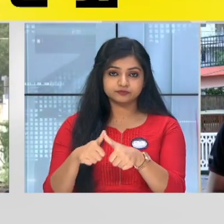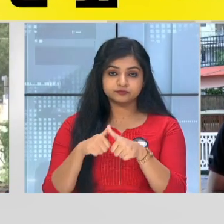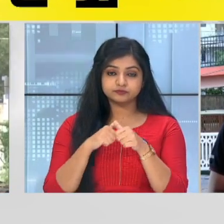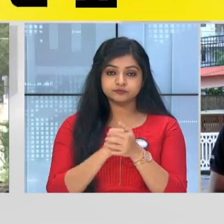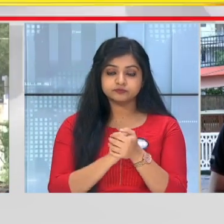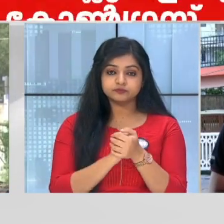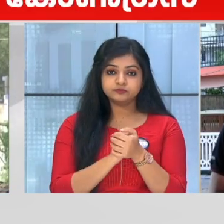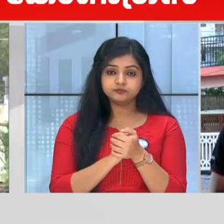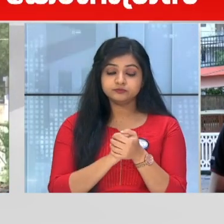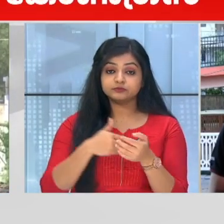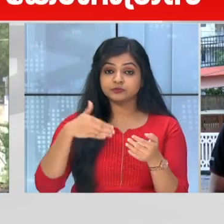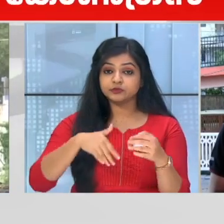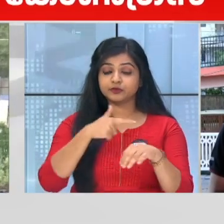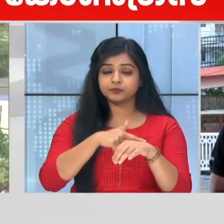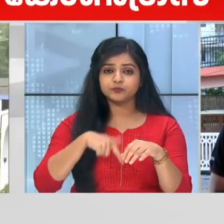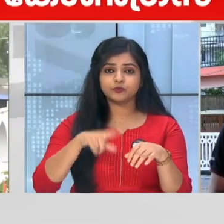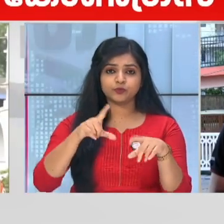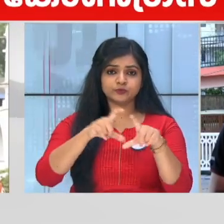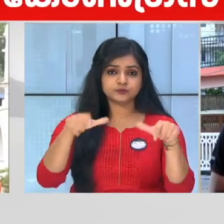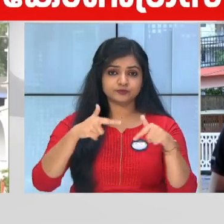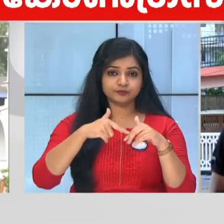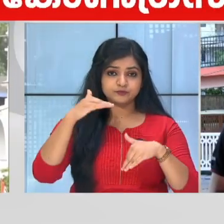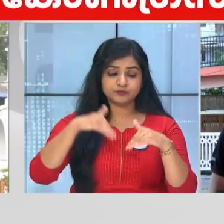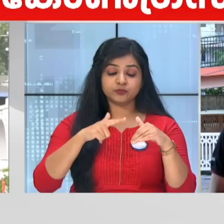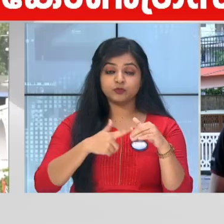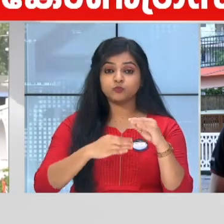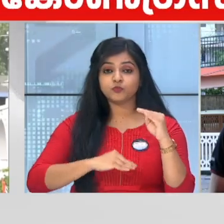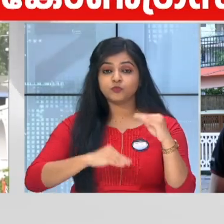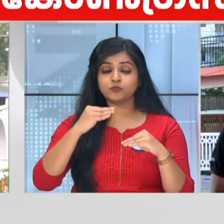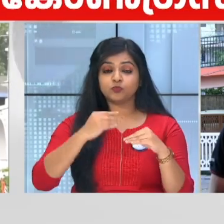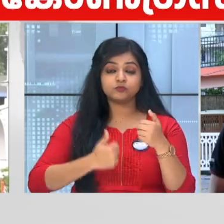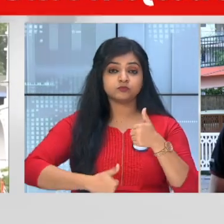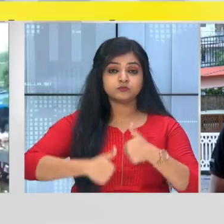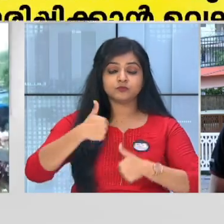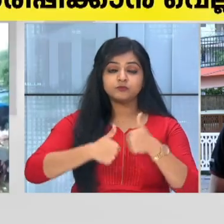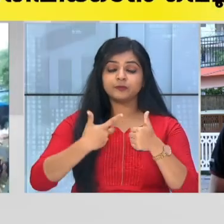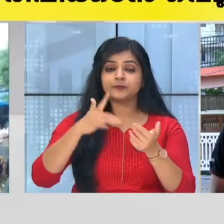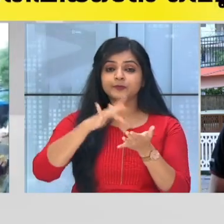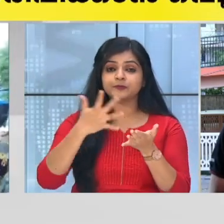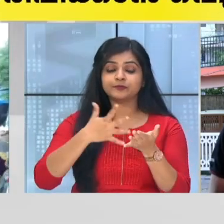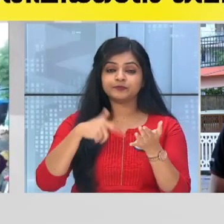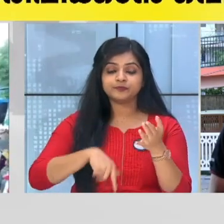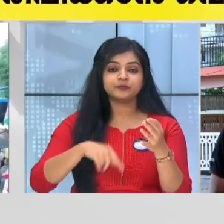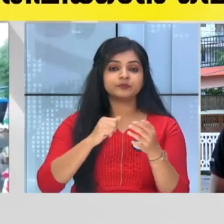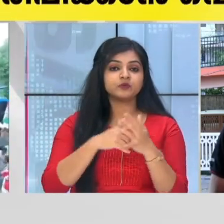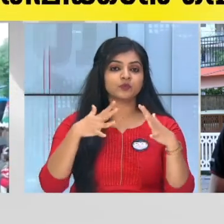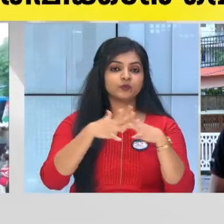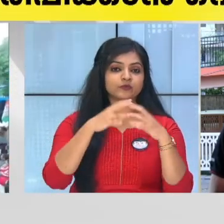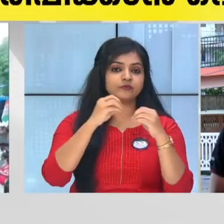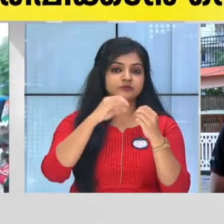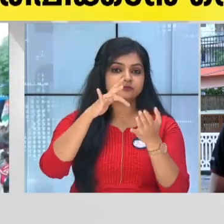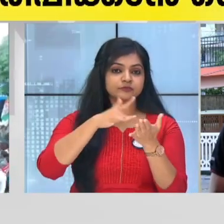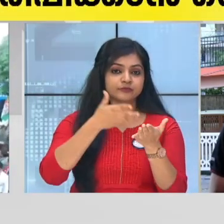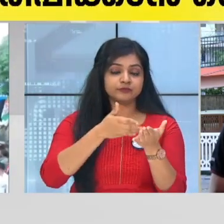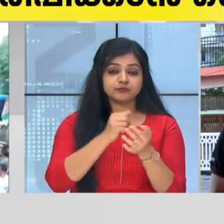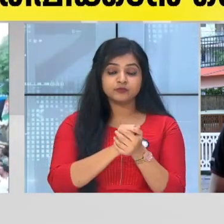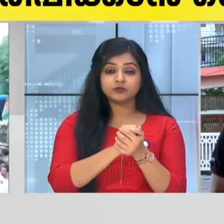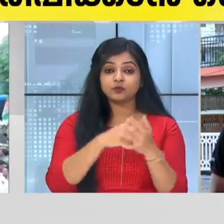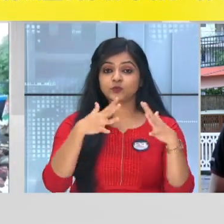പ്രവിത, ഇത്തവണ ലോക്സഭാ തിരഞ്ഞെടുപ്പിൽ ഏറ്റവും വാശിയേറിയ മത്സരം നടക്കുന്ന ഒരു സംസ്ഥാനമാണ് പശ്ചിമ ബംഗാൾ. പശ്ചിമ ബംഗാളിൽ